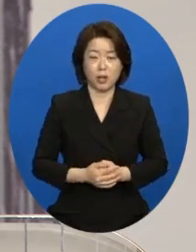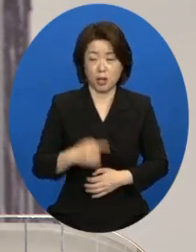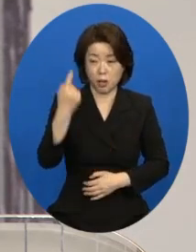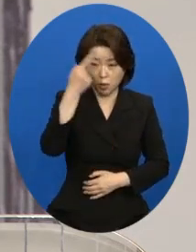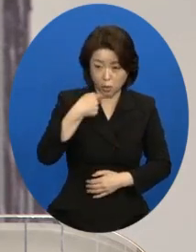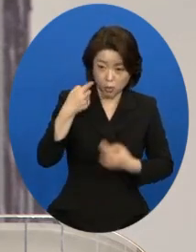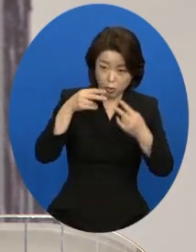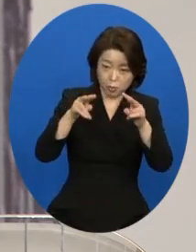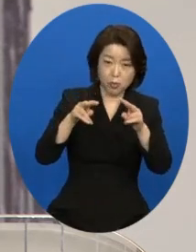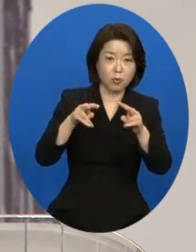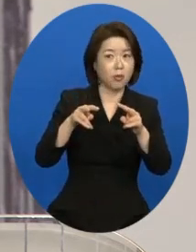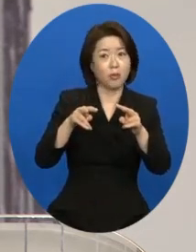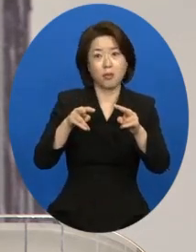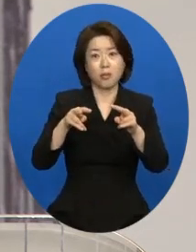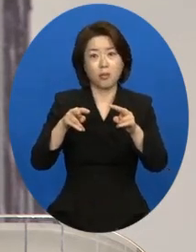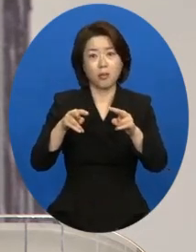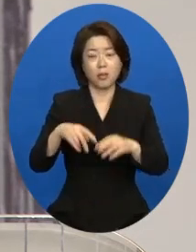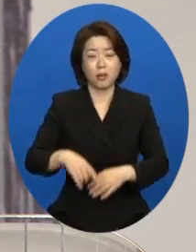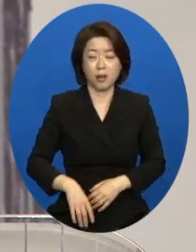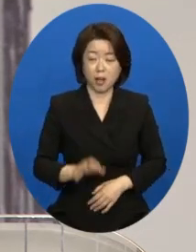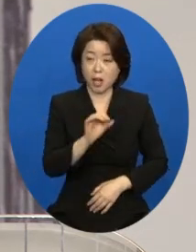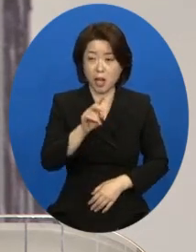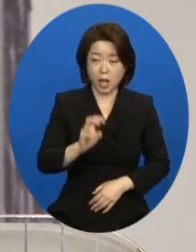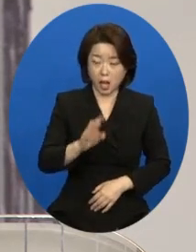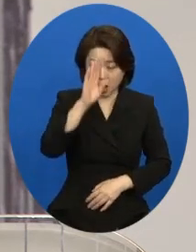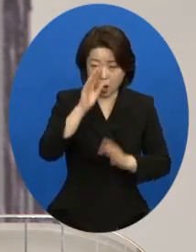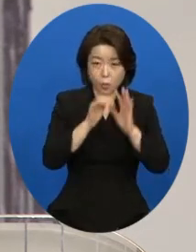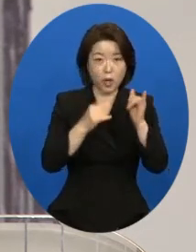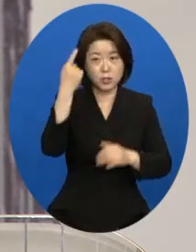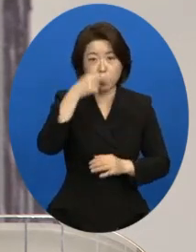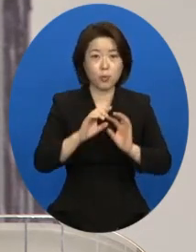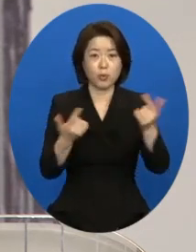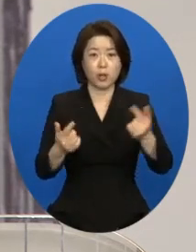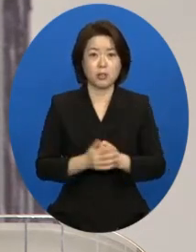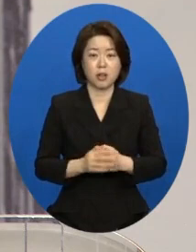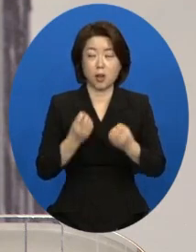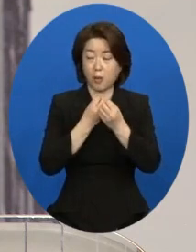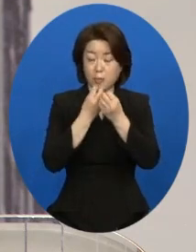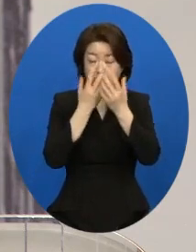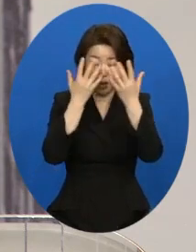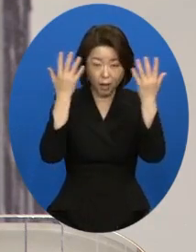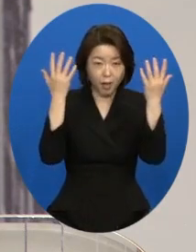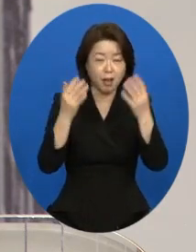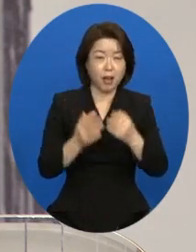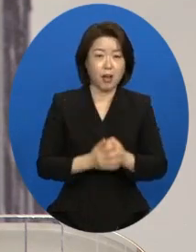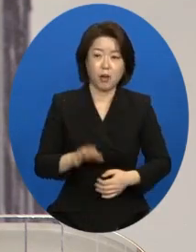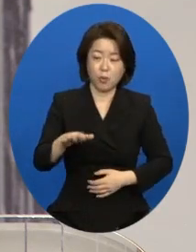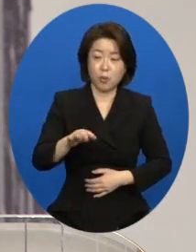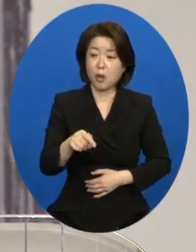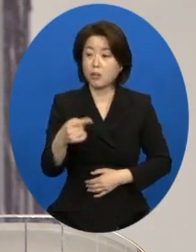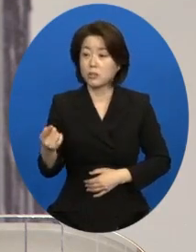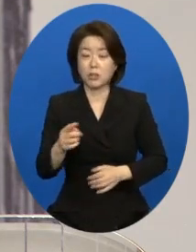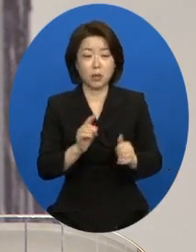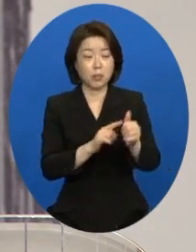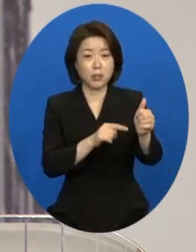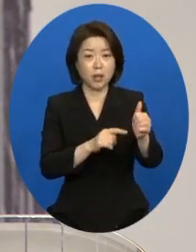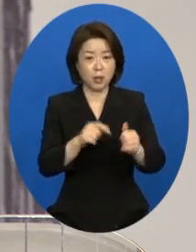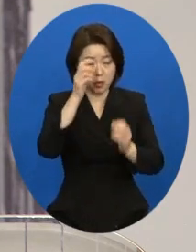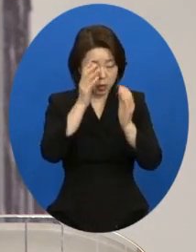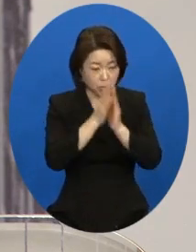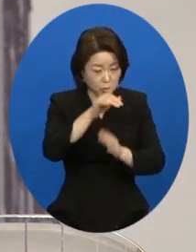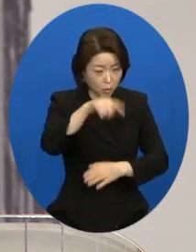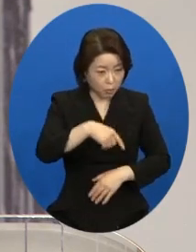보니까 전혀 그 암 환자의 얼굴이 아니고 너무 밝으신 거예요. 그래서 저는 그래서 그 옆에 있던 남편이 기도받으러